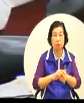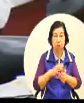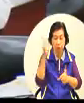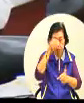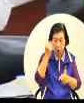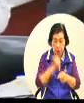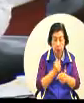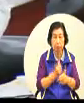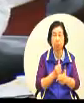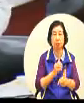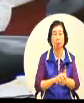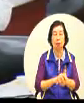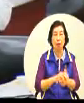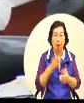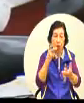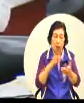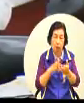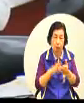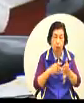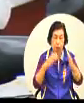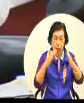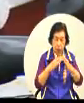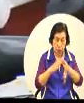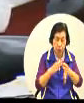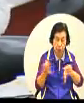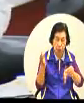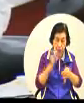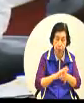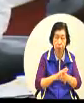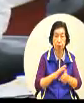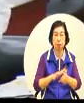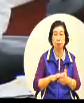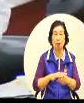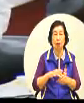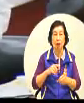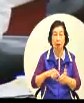租屋补助、住屋修缮、